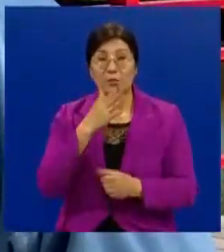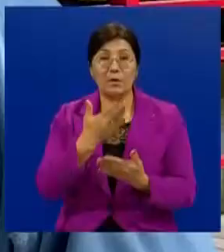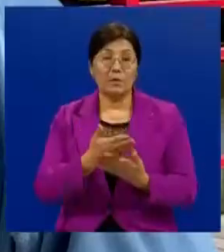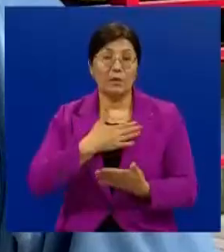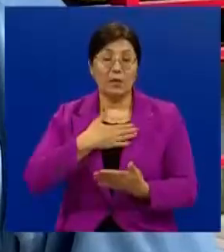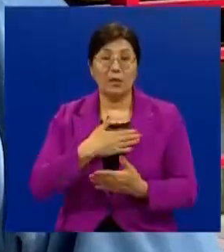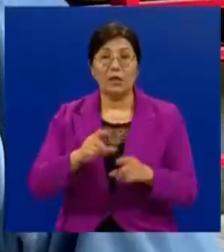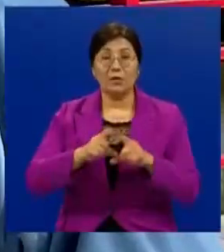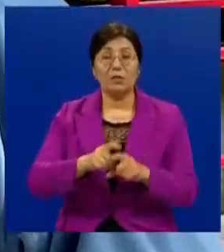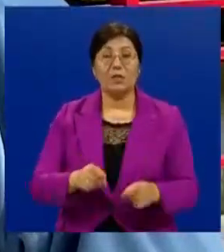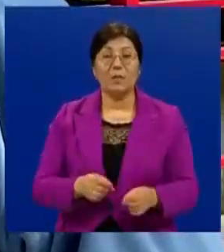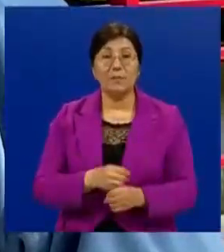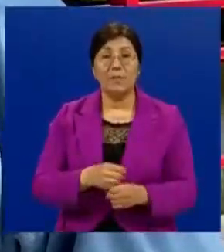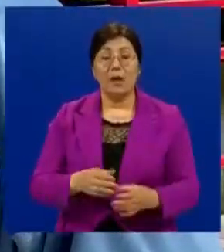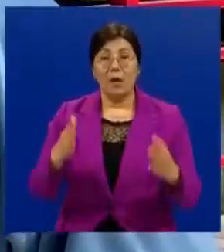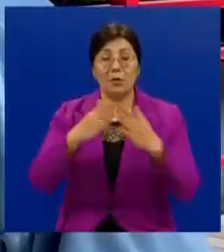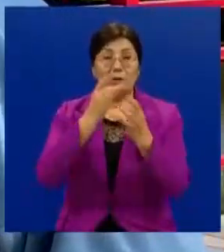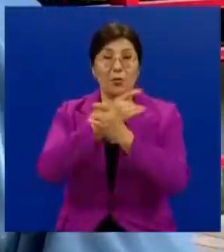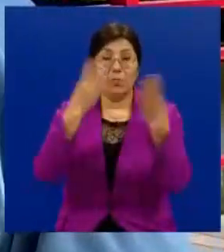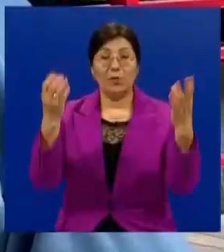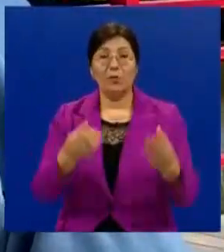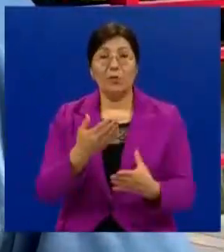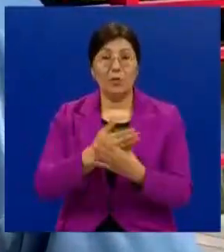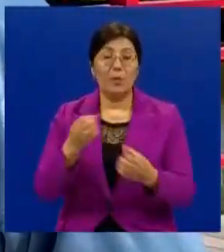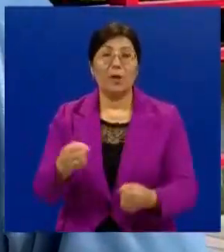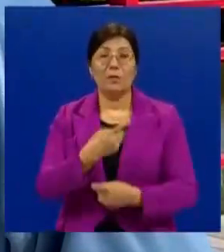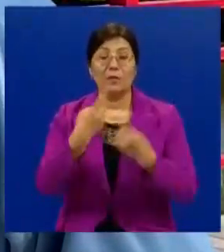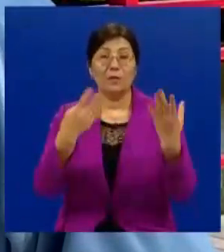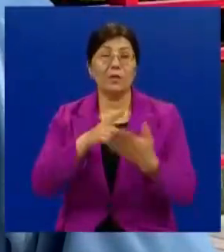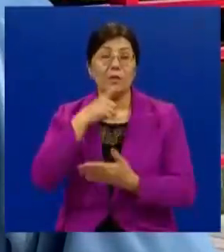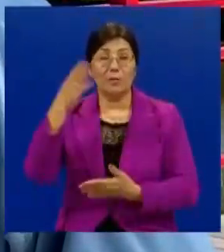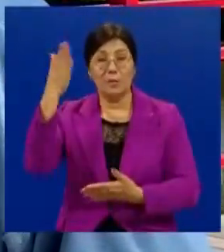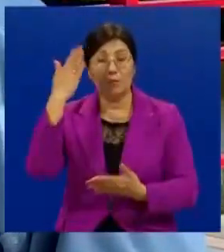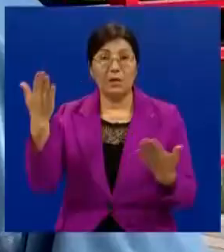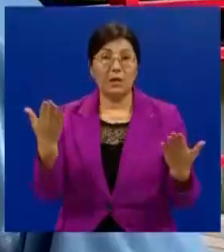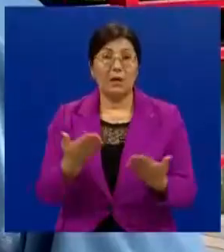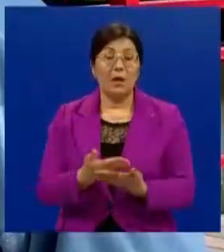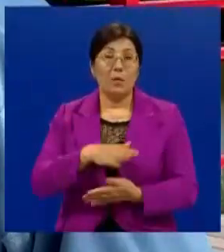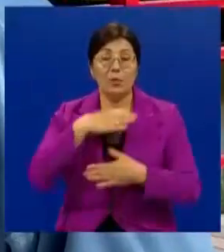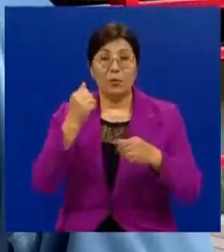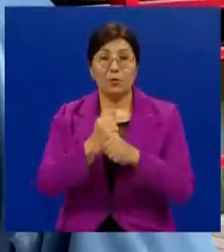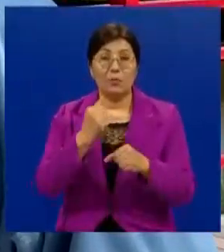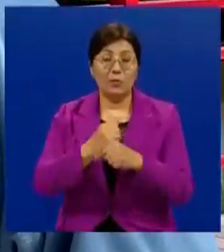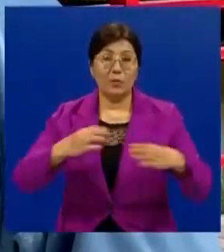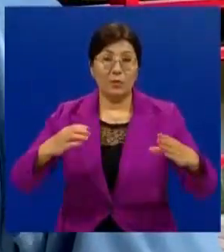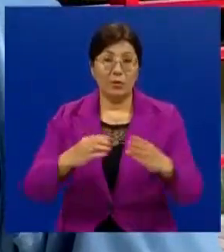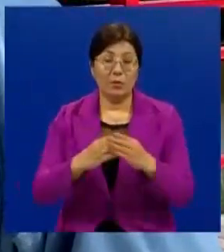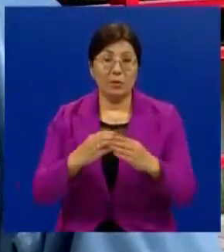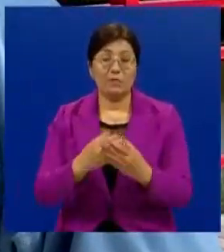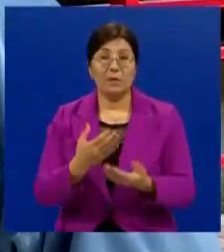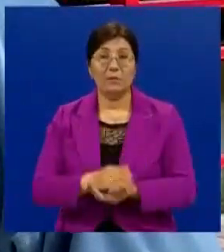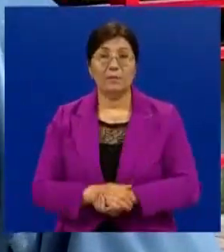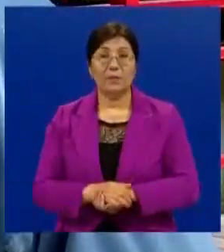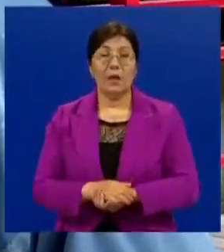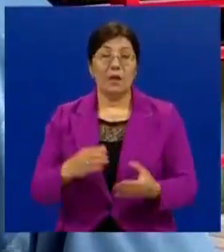играет огромную роль в выявлении молодых талантов. У нас есть уникальные кружки, которых больше нигде не найти. Например, секция